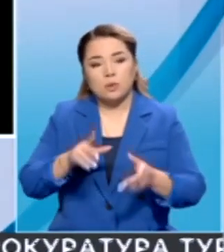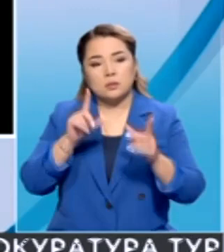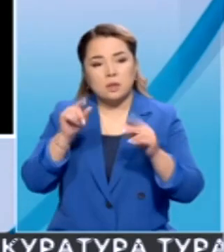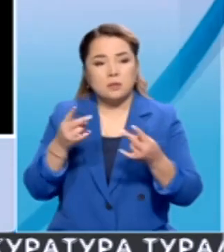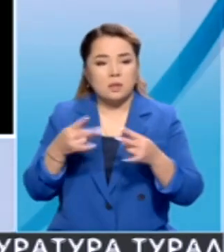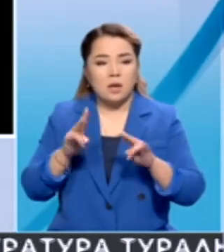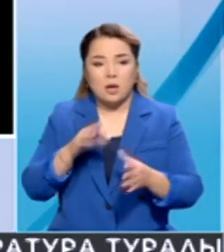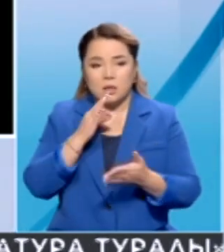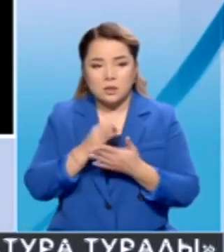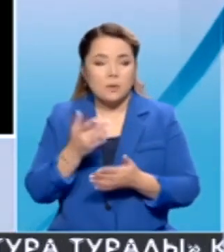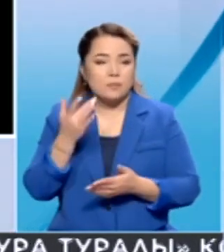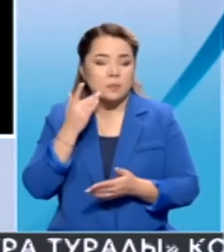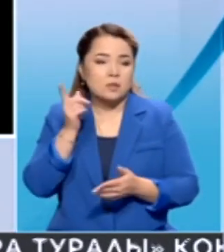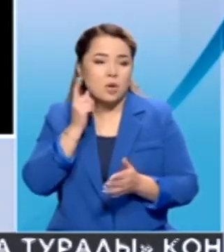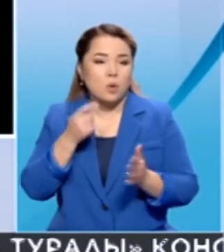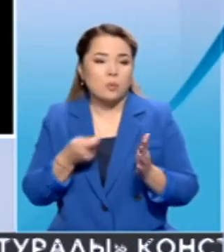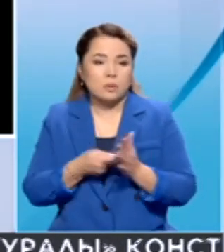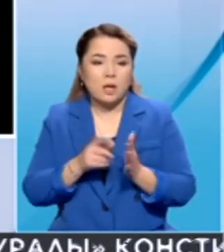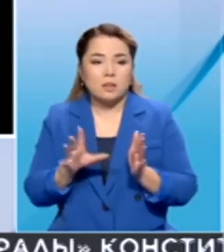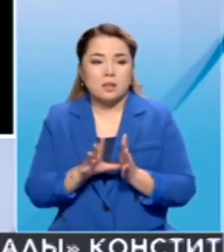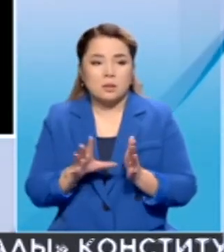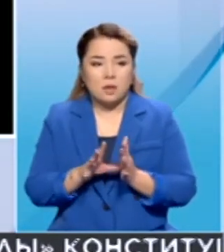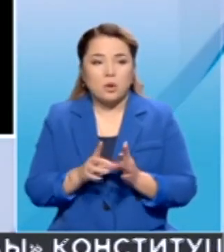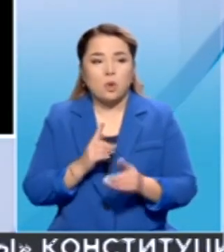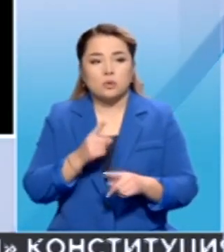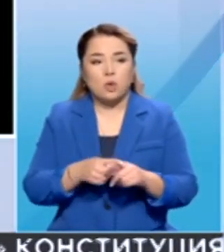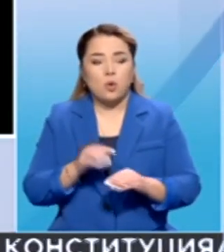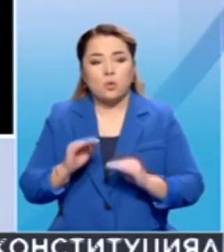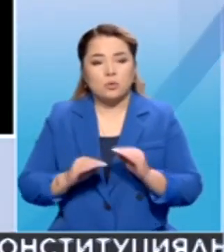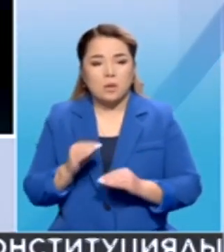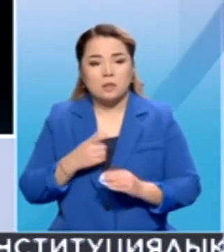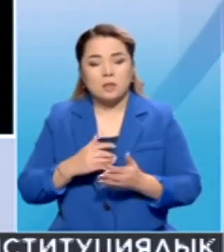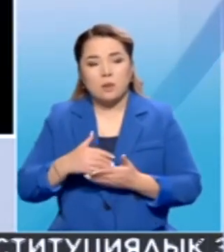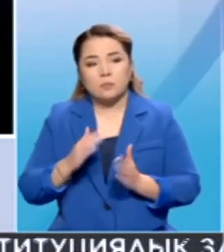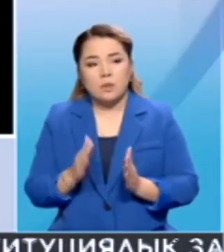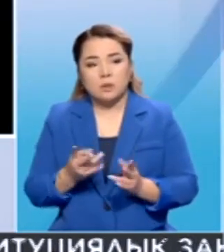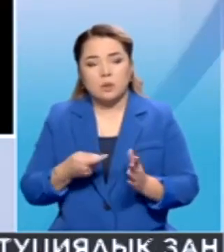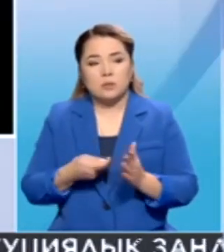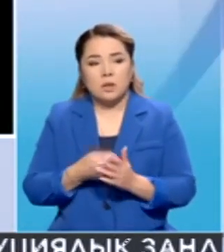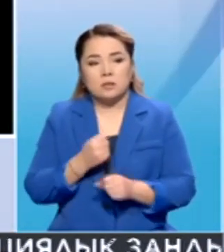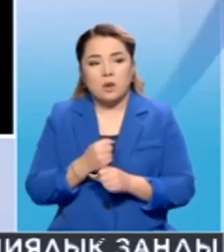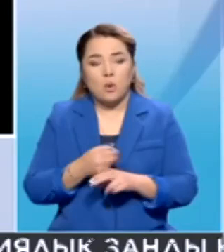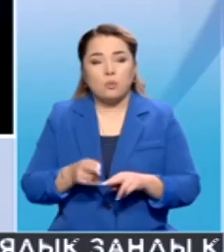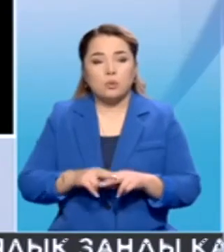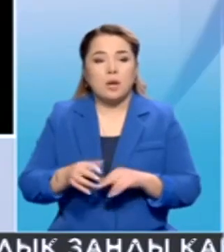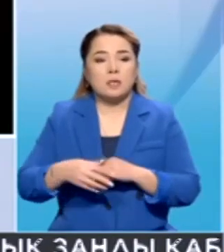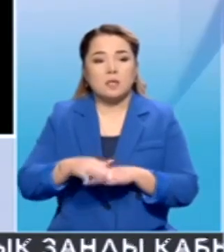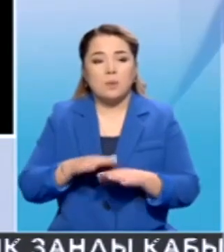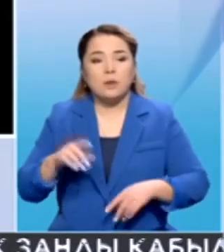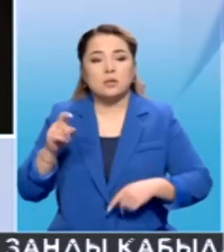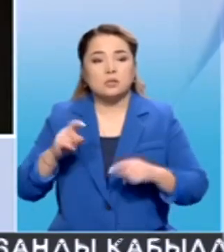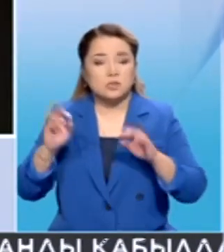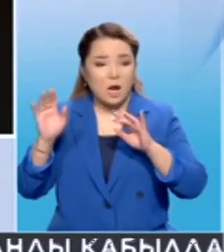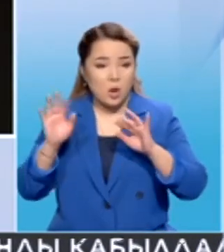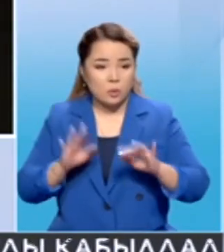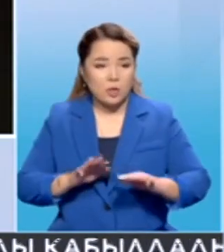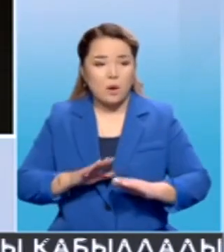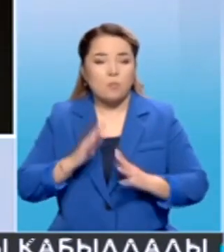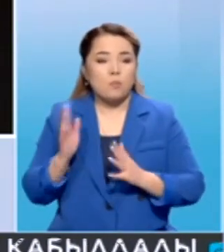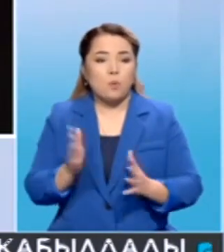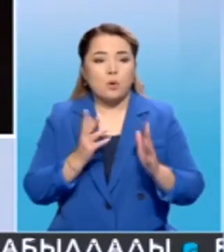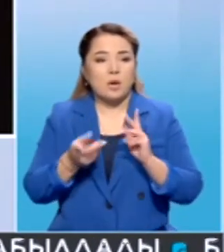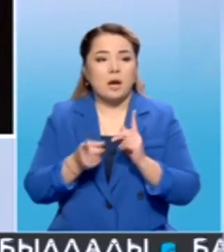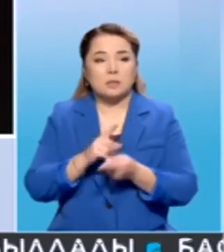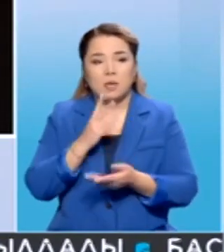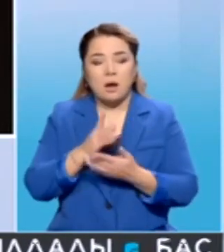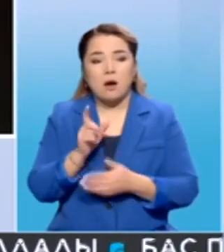ескертеді. Немесе үнемі телефонды қуаттап, қосымша құрылғы алып жүруге кеңес береді. Себебі бұл аймақта толассыз жауған қар соңы боранға